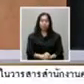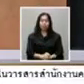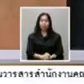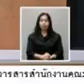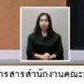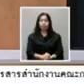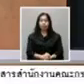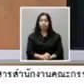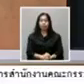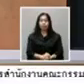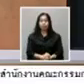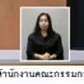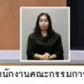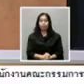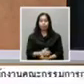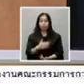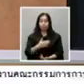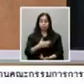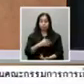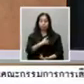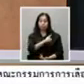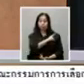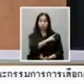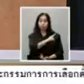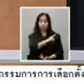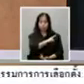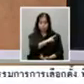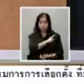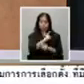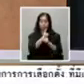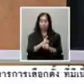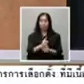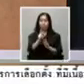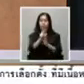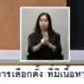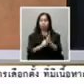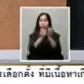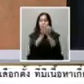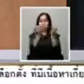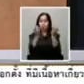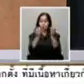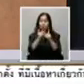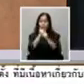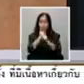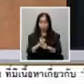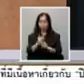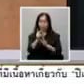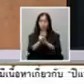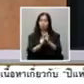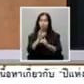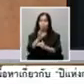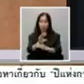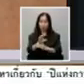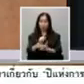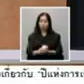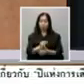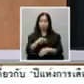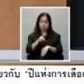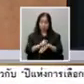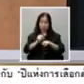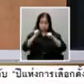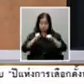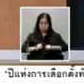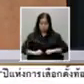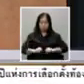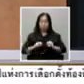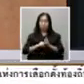ผมทำหน้าที่ผมก็ยึดรัฐธรรมนูญยึดข้อบังคับ การวินิจฉัยใดๆของประธานถือว่าเด็ดขาด